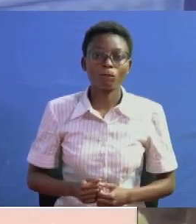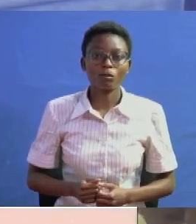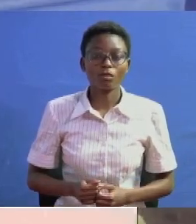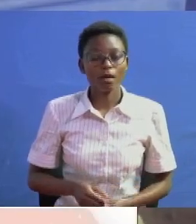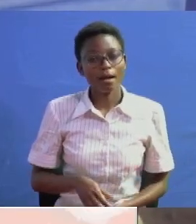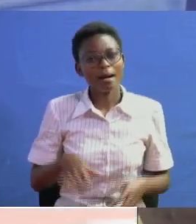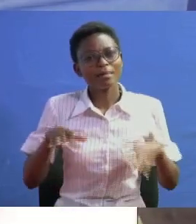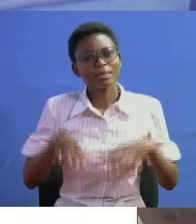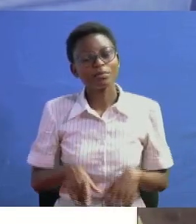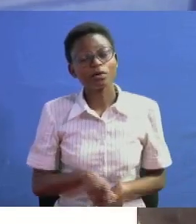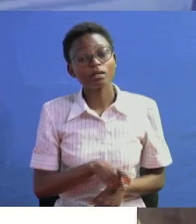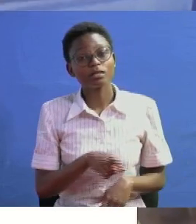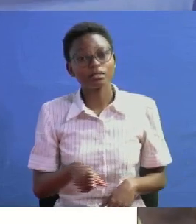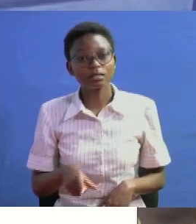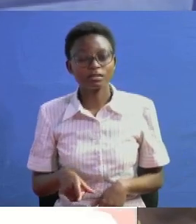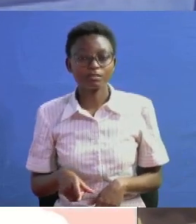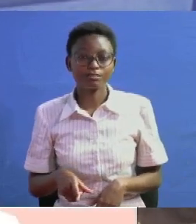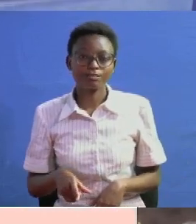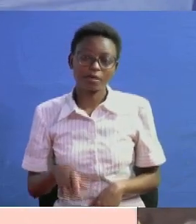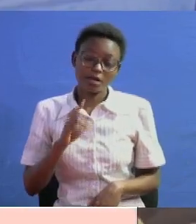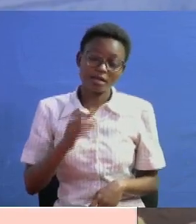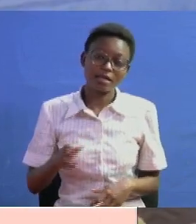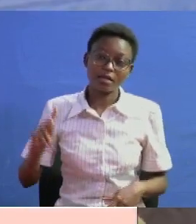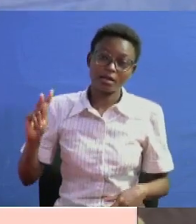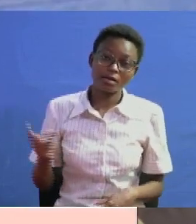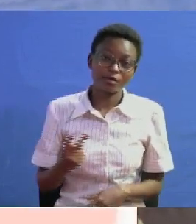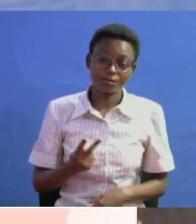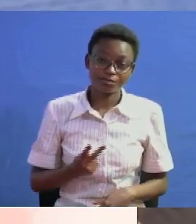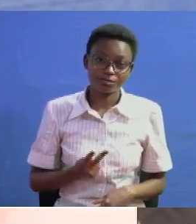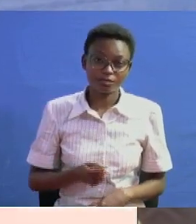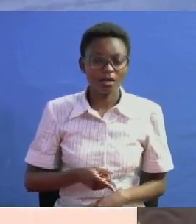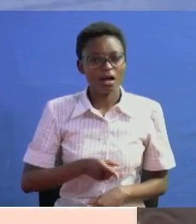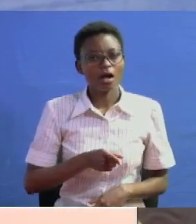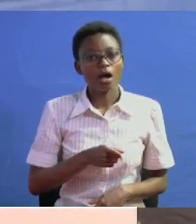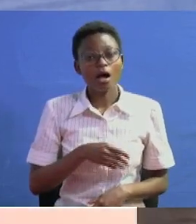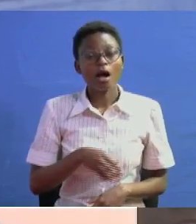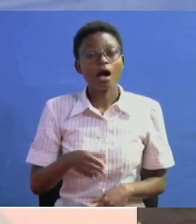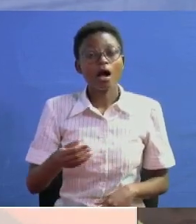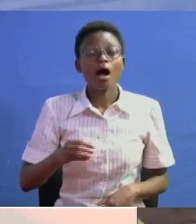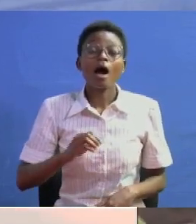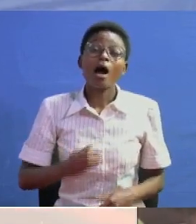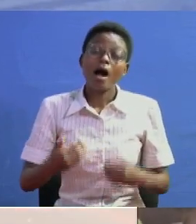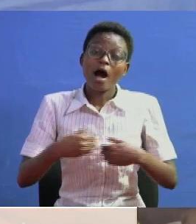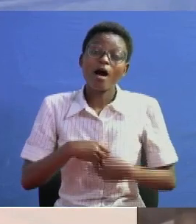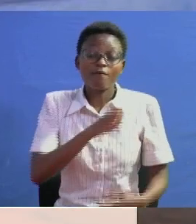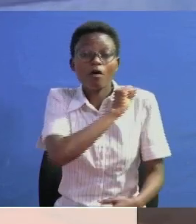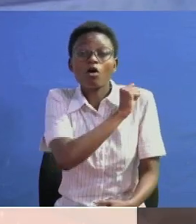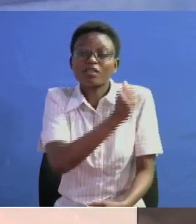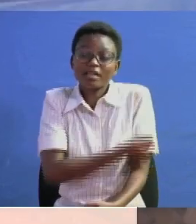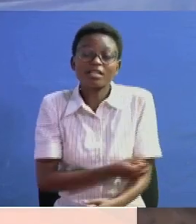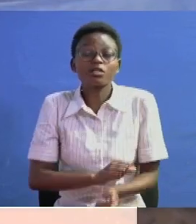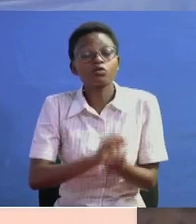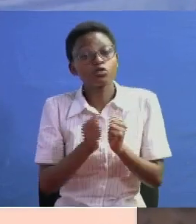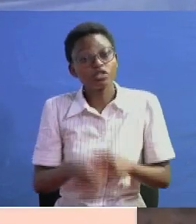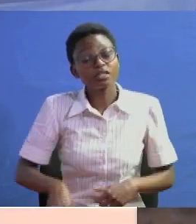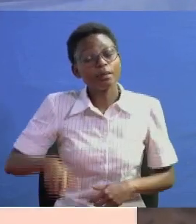watu wanakashifu Kenya. Wao hawana mamlaka ya kubadilisha bajeti, tunasema tumeongeza